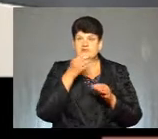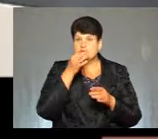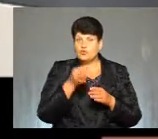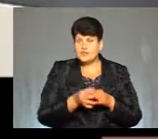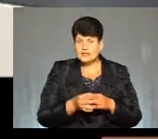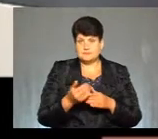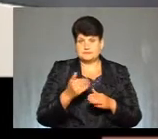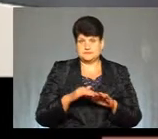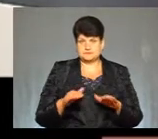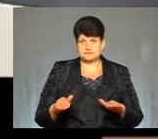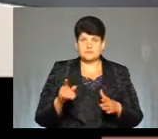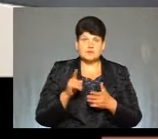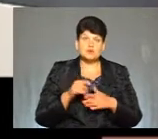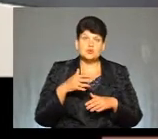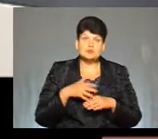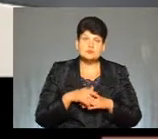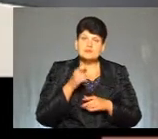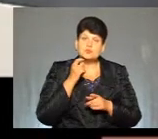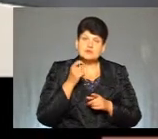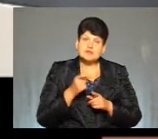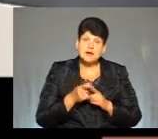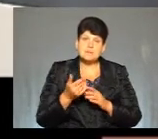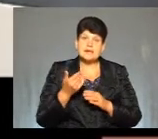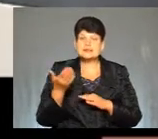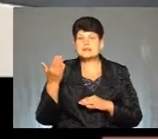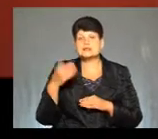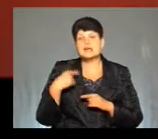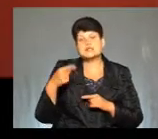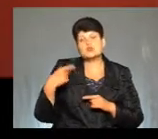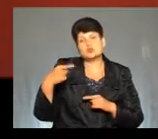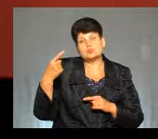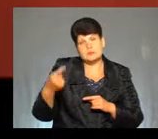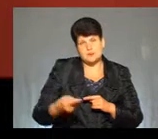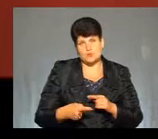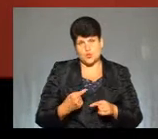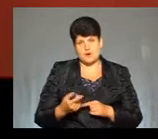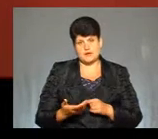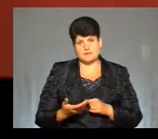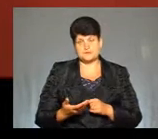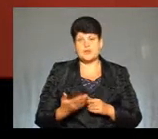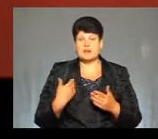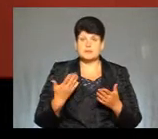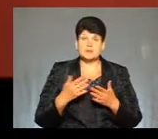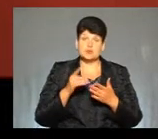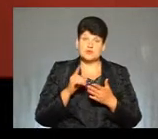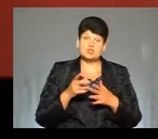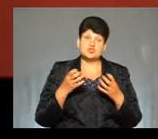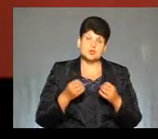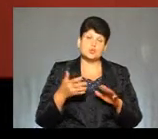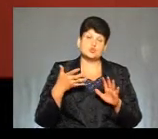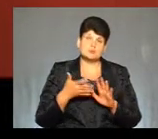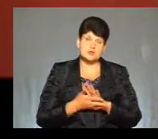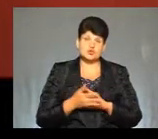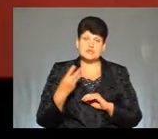дітьми. Ми повинні розуміти відповідальність перед наступними поколіннями і перед попередніми. Але ми повинні ще розуміти, що